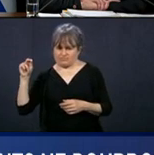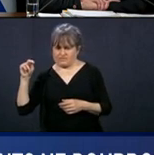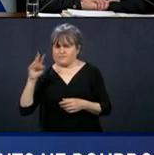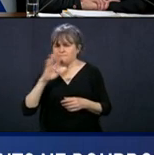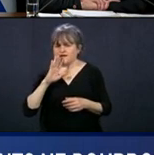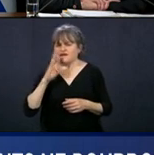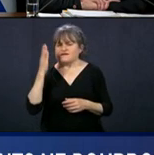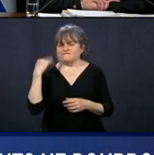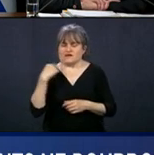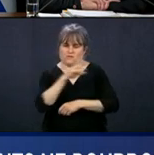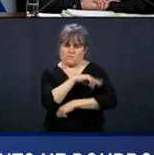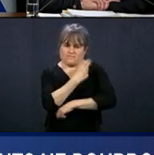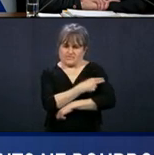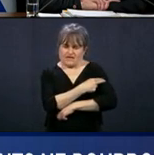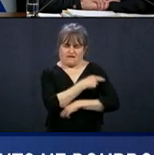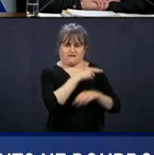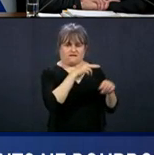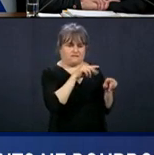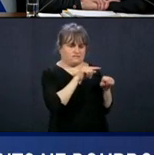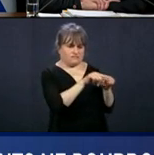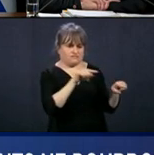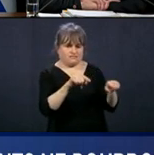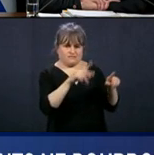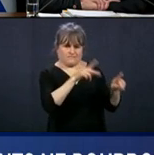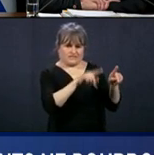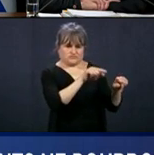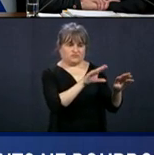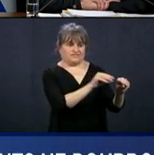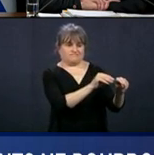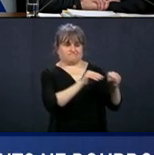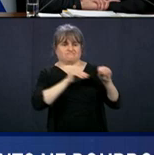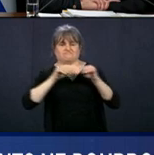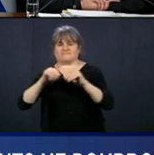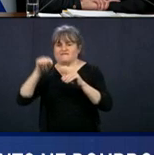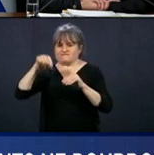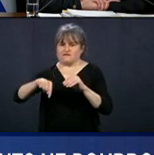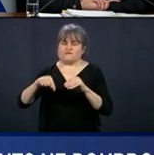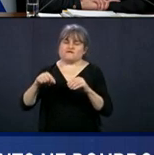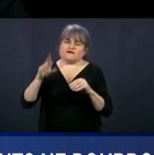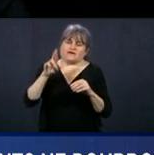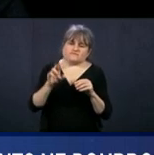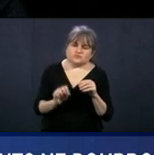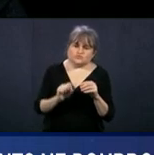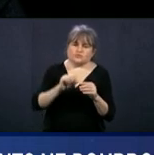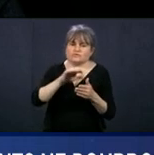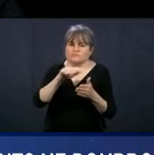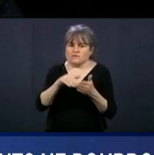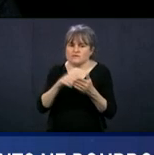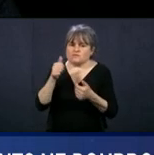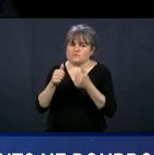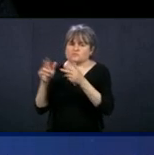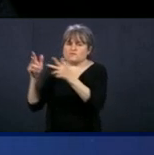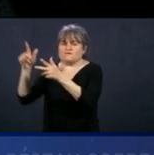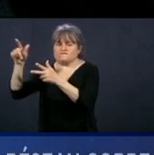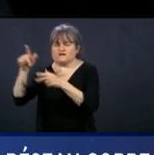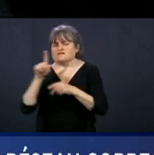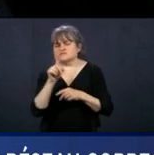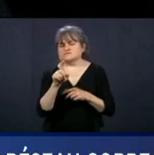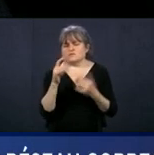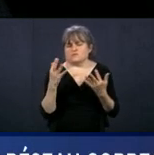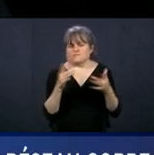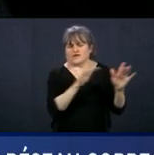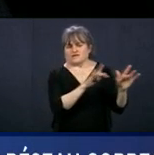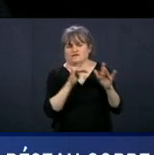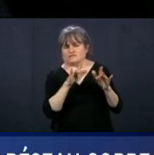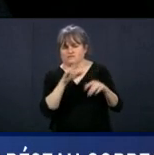l'heure qu'il y avait des transferts qui avaient été faits, entre autres vers la Rive-Sud, Trois-Rivières. Est-ce que c'est possible d'avoir les données précises, combien de patients, et ça a